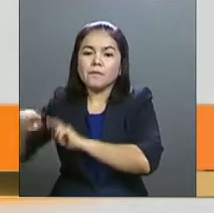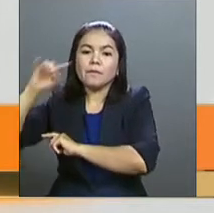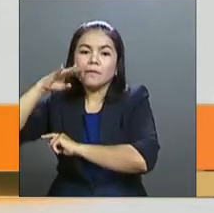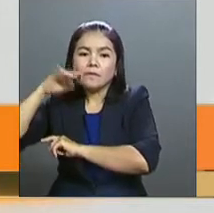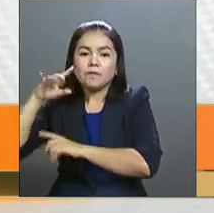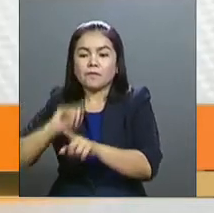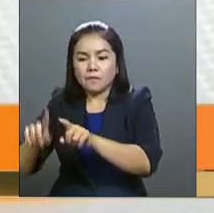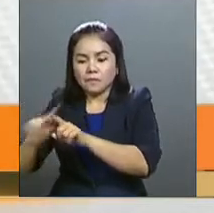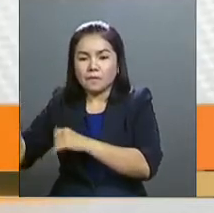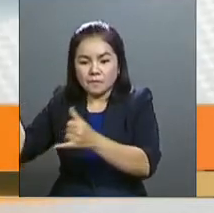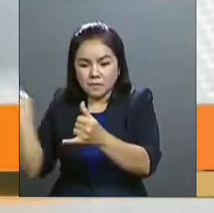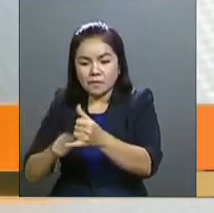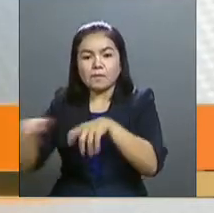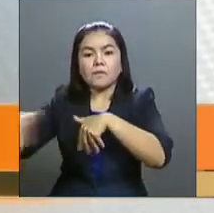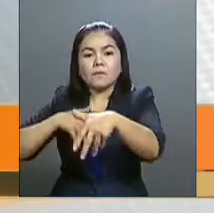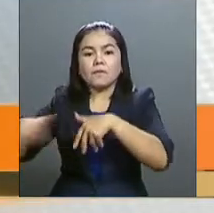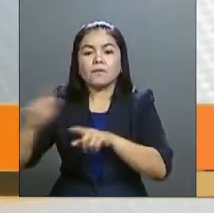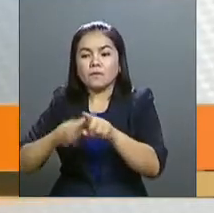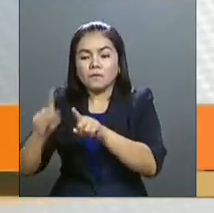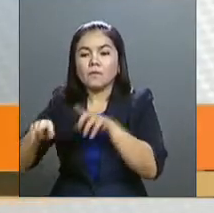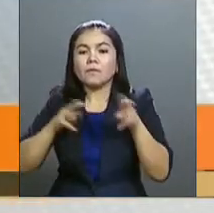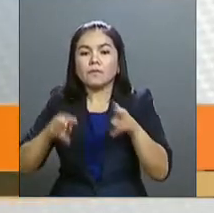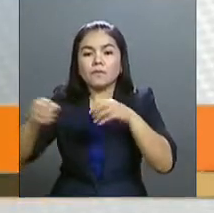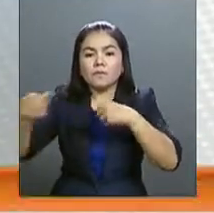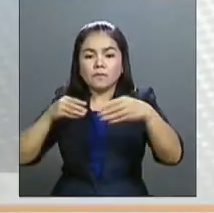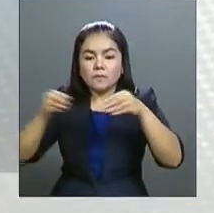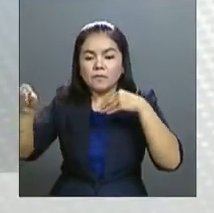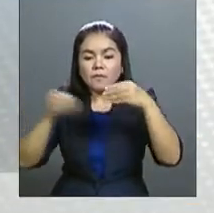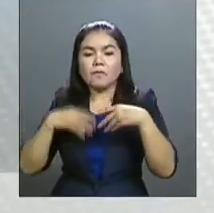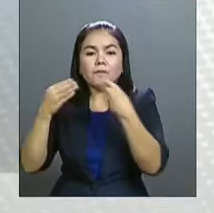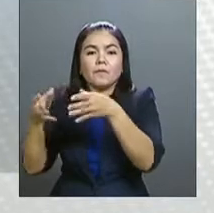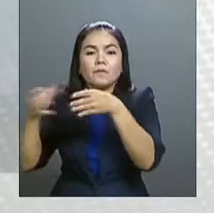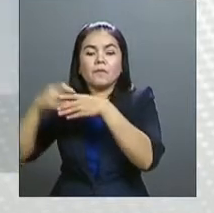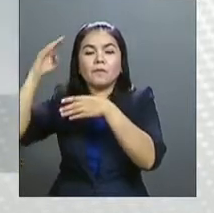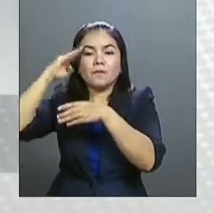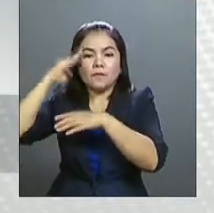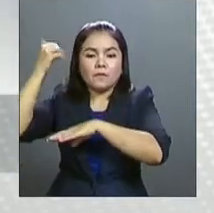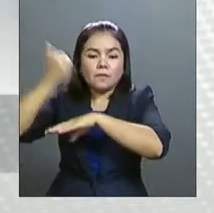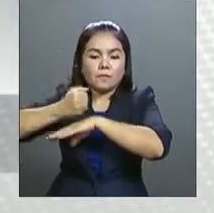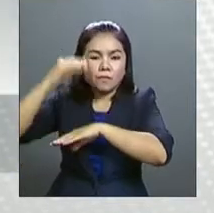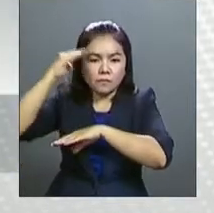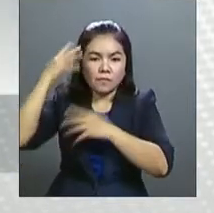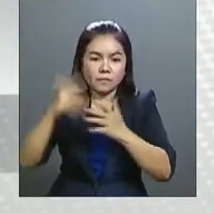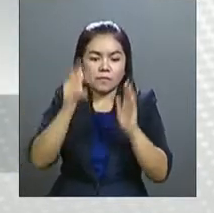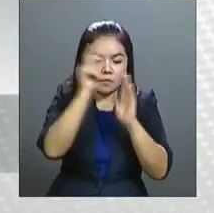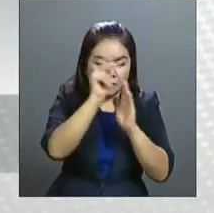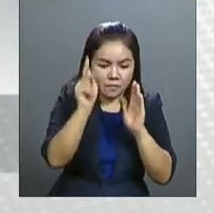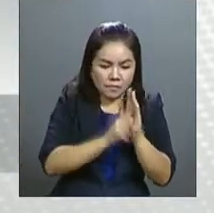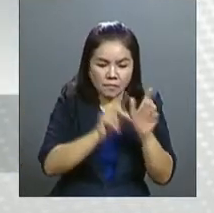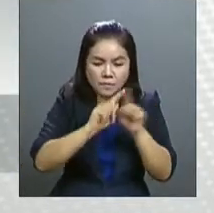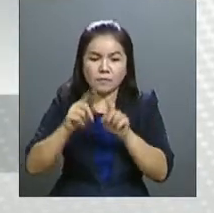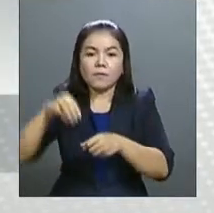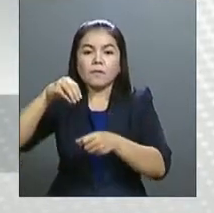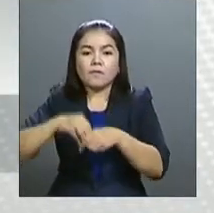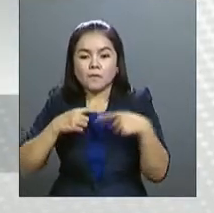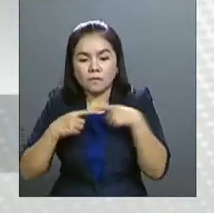หรอแม้แต่การยื้อการเลอกต้างเพื่ต่ออยู่ใหกับรฐบาลข.ช.ช.รวมถึงการออกกฎหมายเพอให้ขอชอชอนั้นสามารถสบทอดอำนา